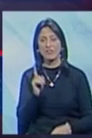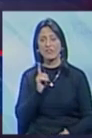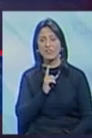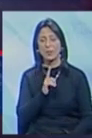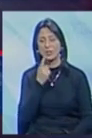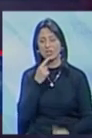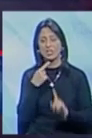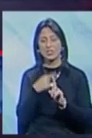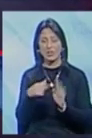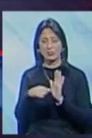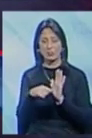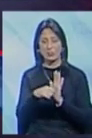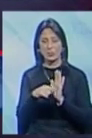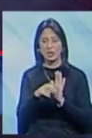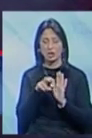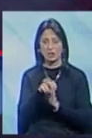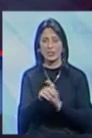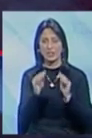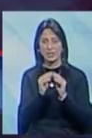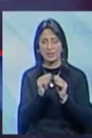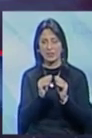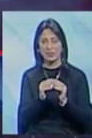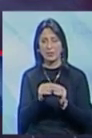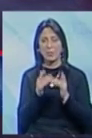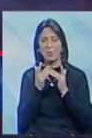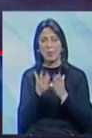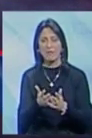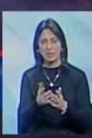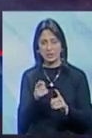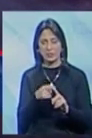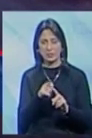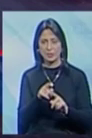რომ წითელი ჯვარი შევიდეს ისევ, რადგან მოიწყო